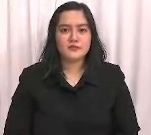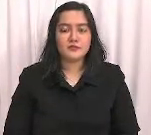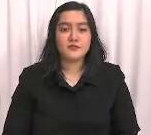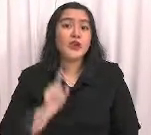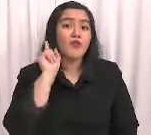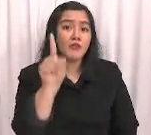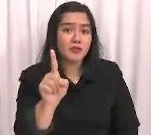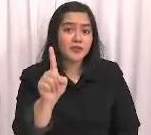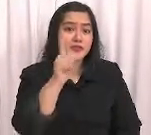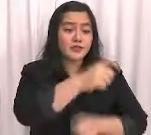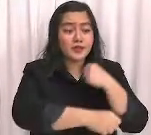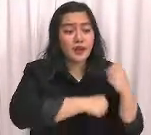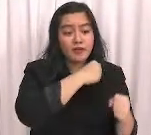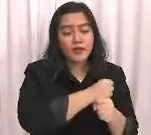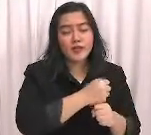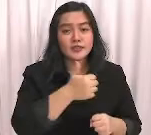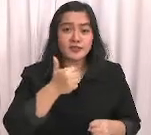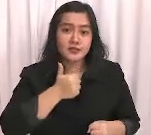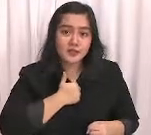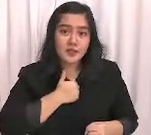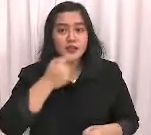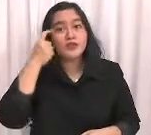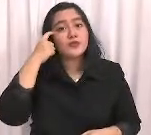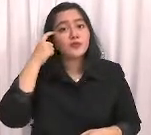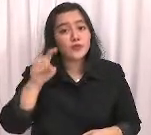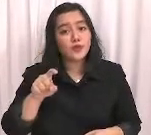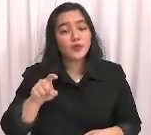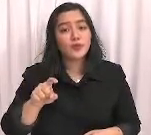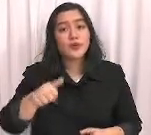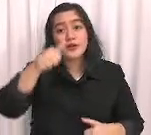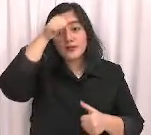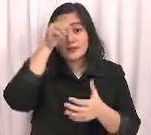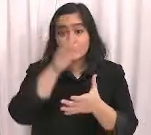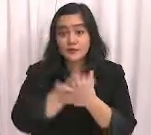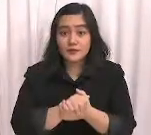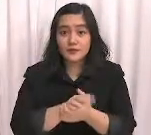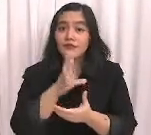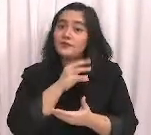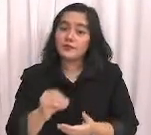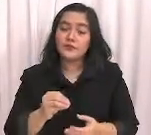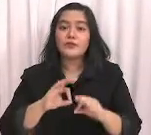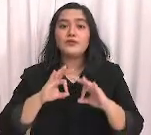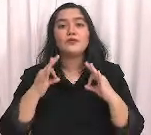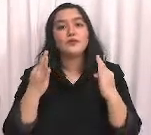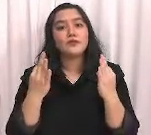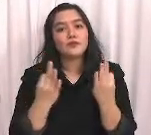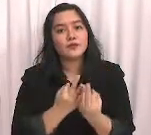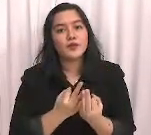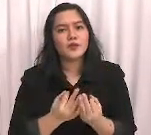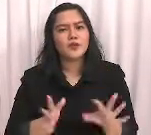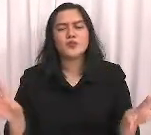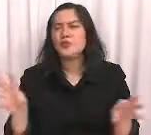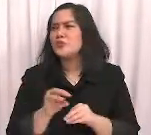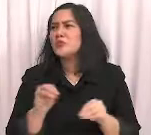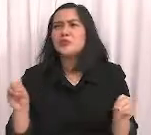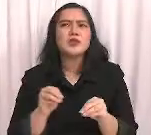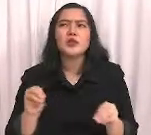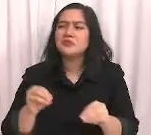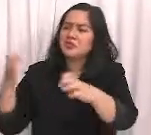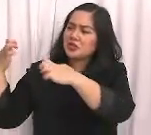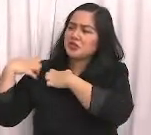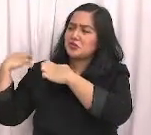kanyang asawa, para sa kanyang mga anak. Okay? Na wala siyang inaasahan.